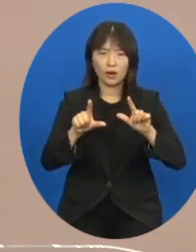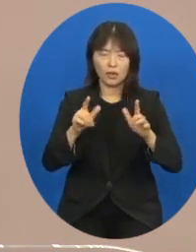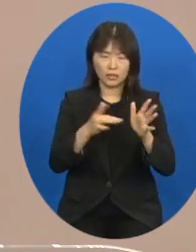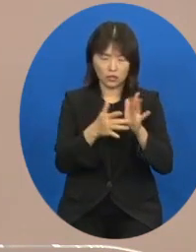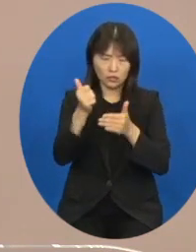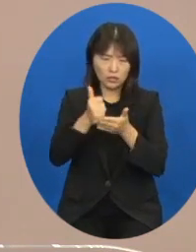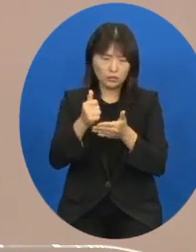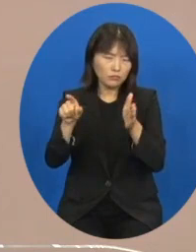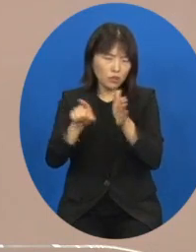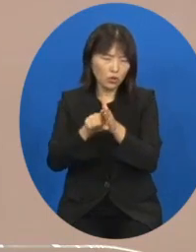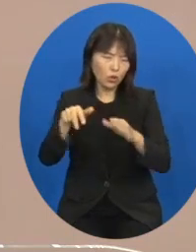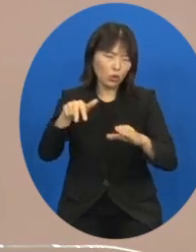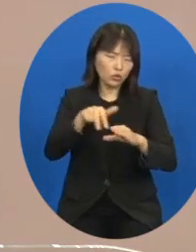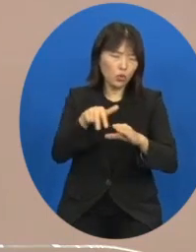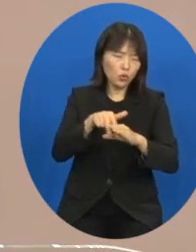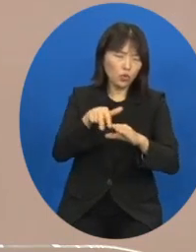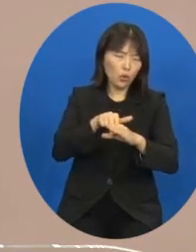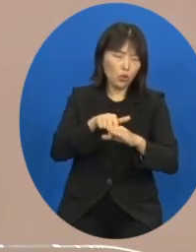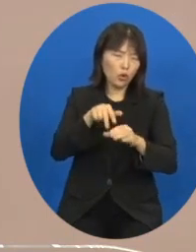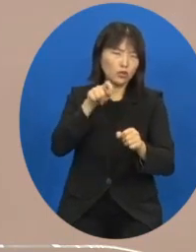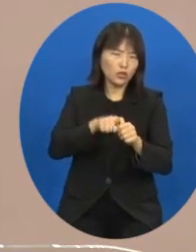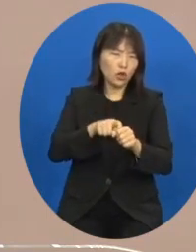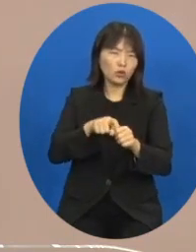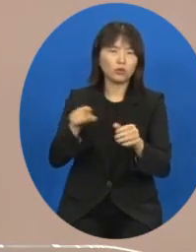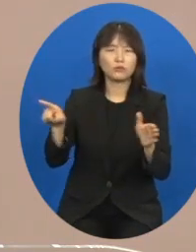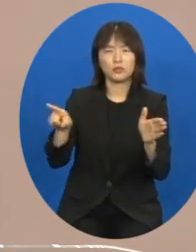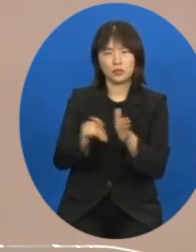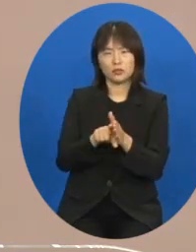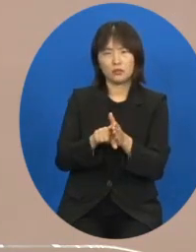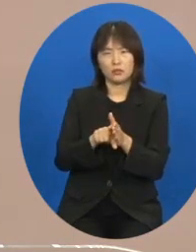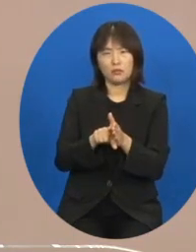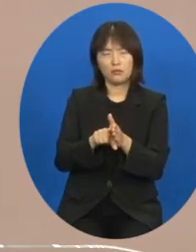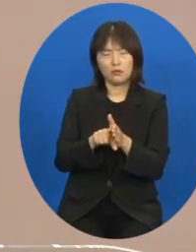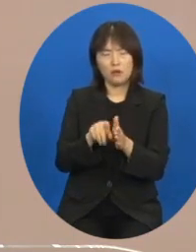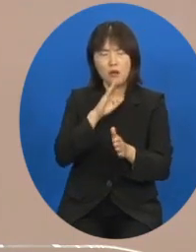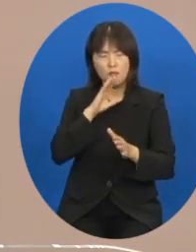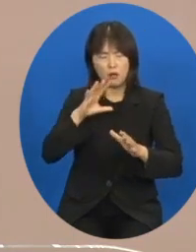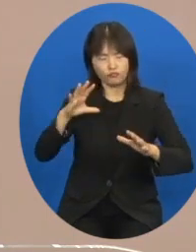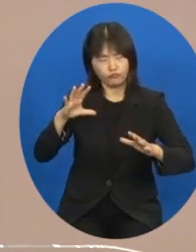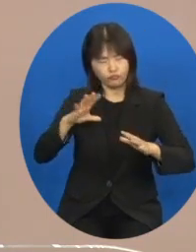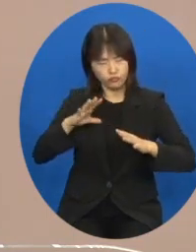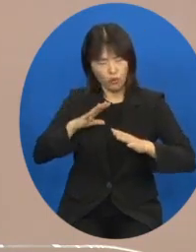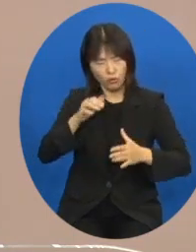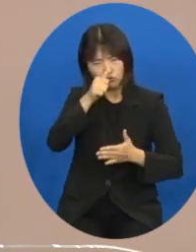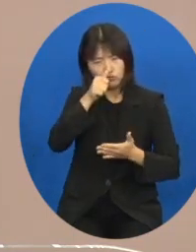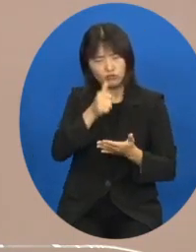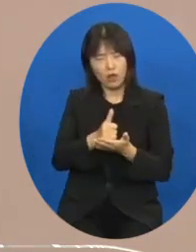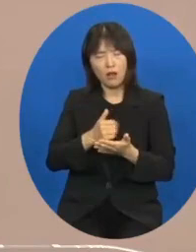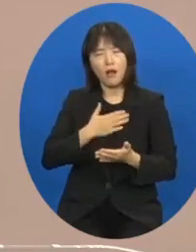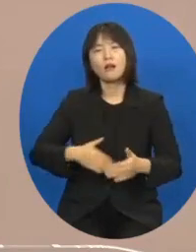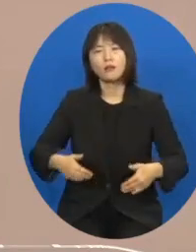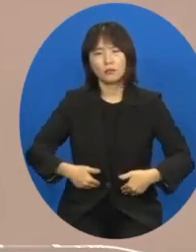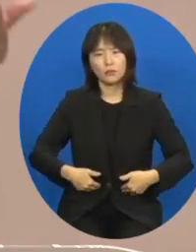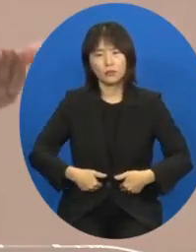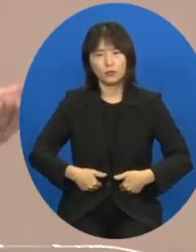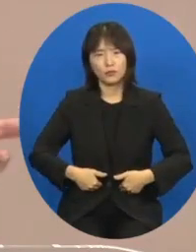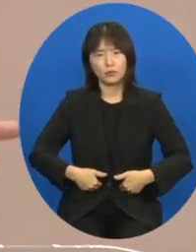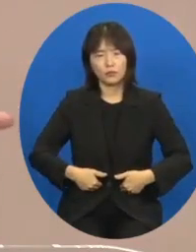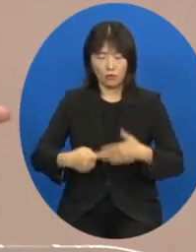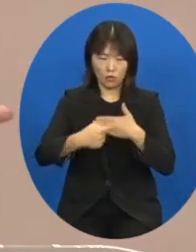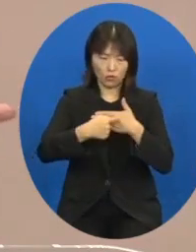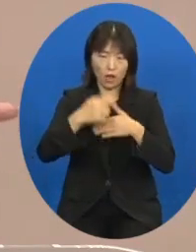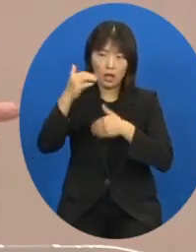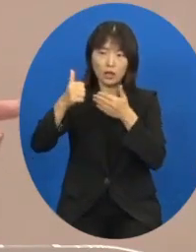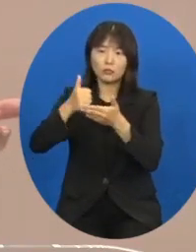믿어도 종교로서 믿는 것, 이게 얼마나 무서운 건가를 알아야 합니다. 겉으로는